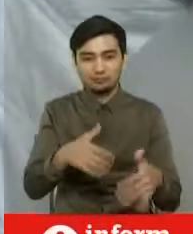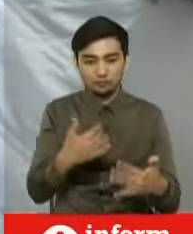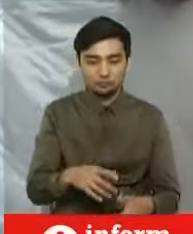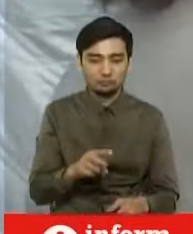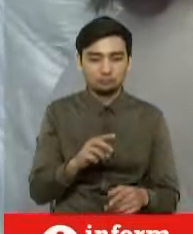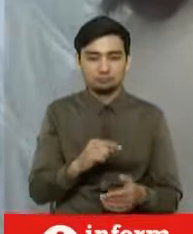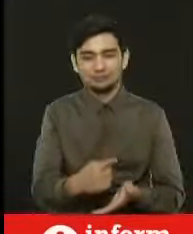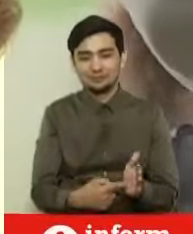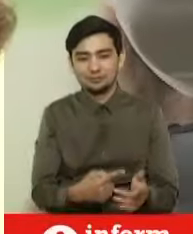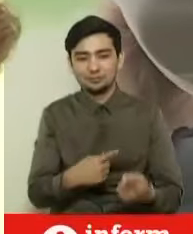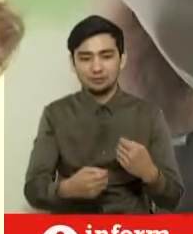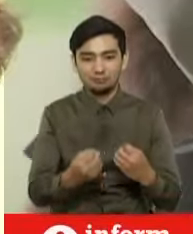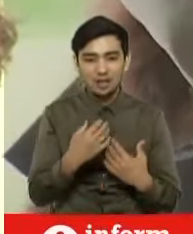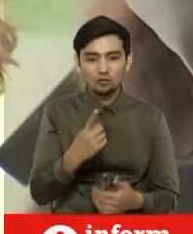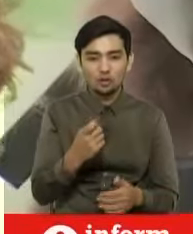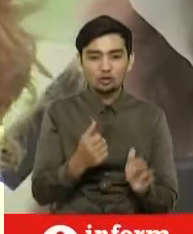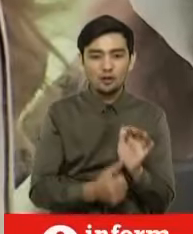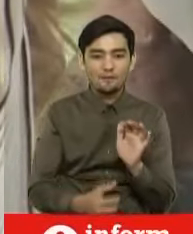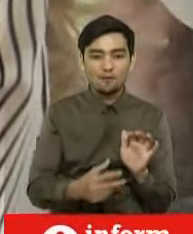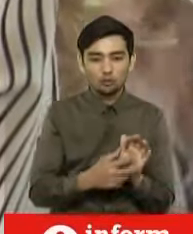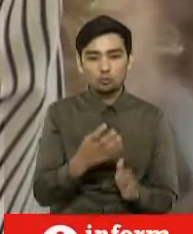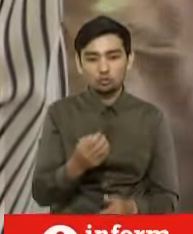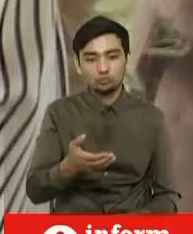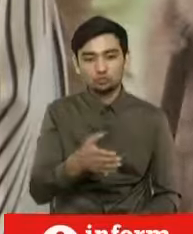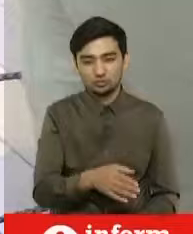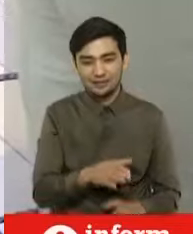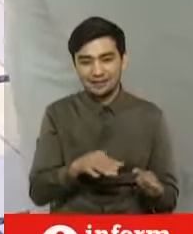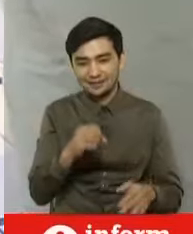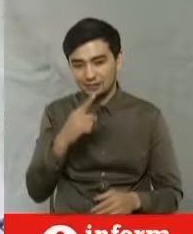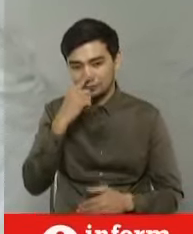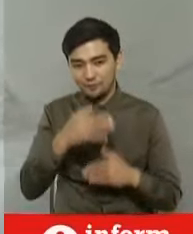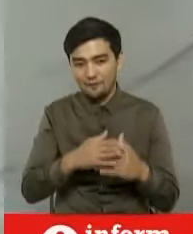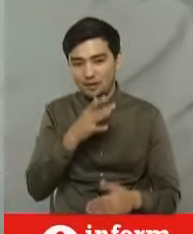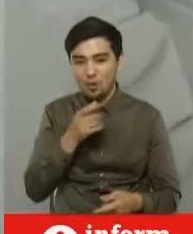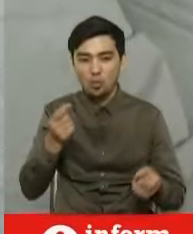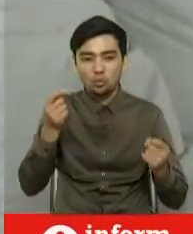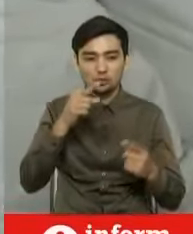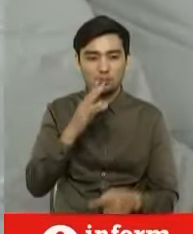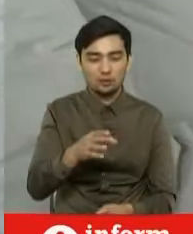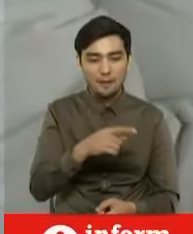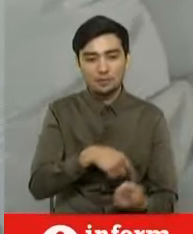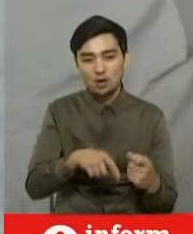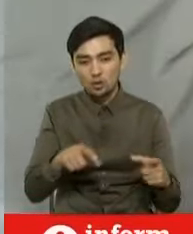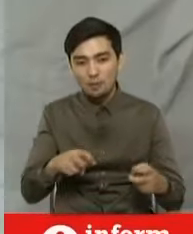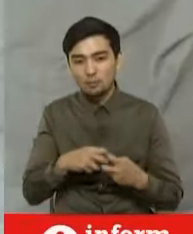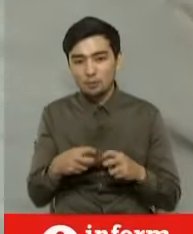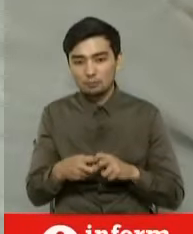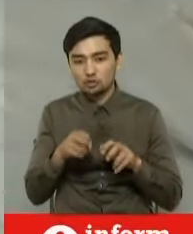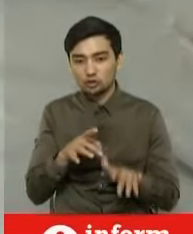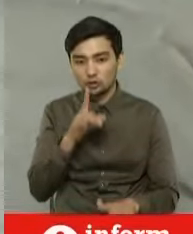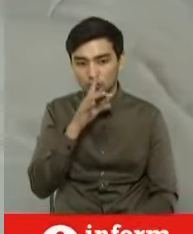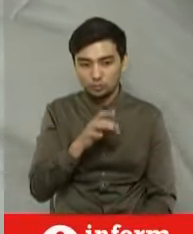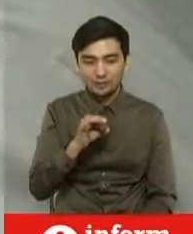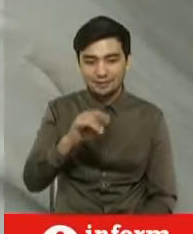ал қалған 168 бөбекжайдың тағдыры алдағы уақытта белгілі болмақ. Ал кәсіпкерлер мәселе шешілмесе,